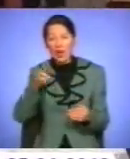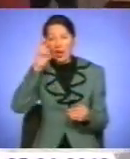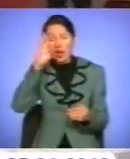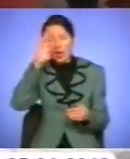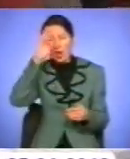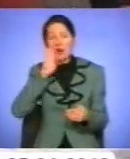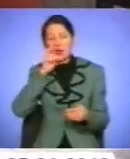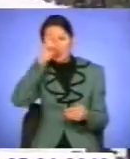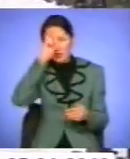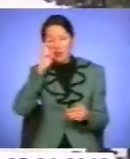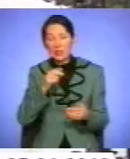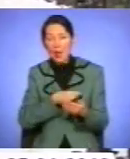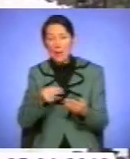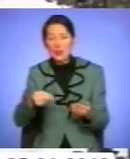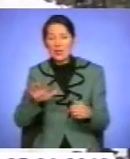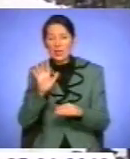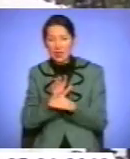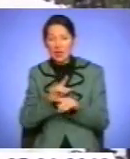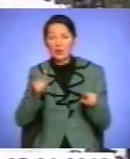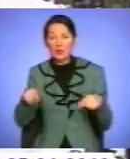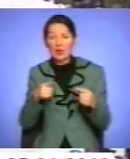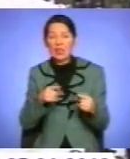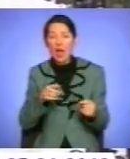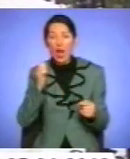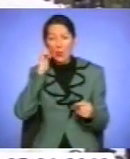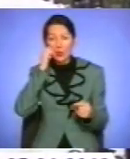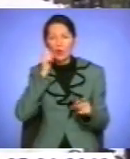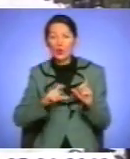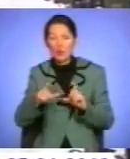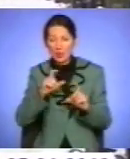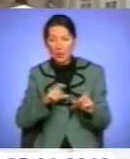Московського університету, і з того часу 25 січня став